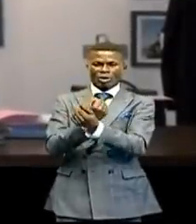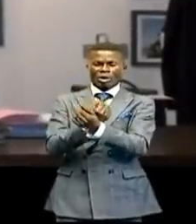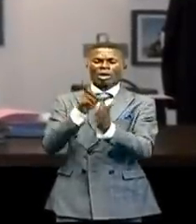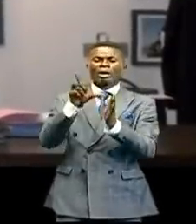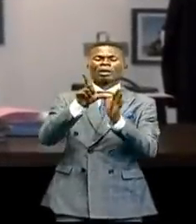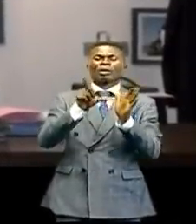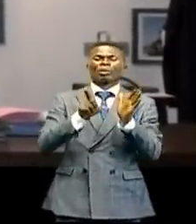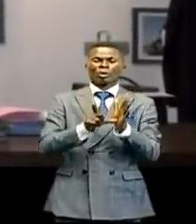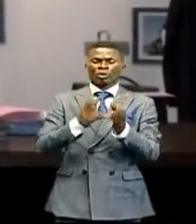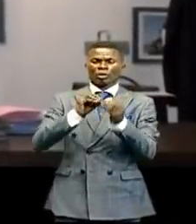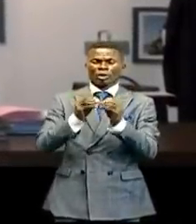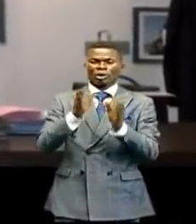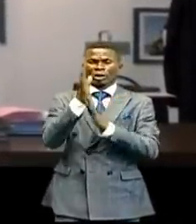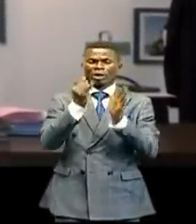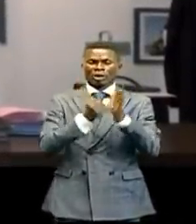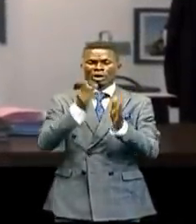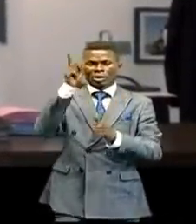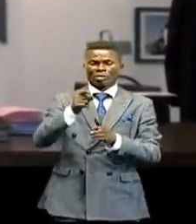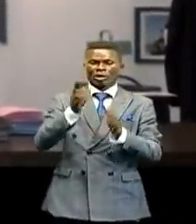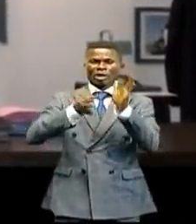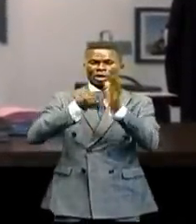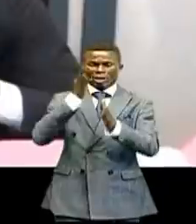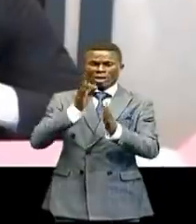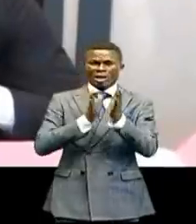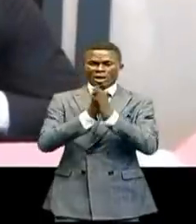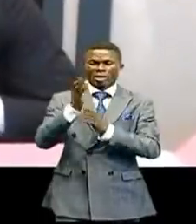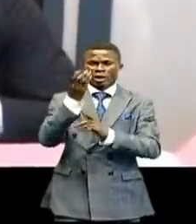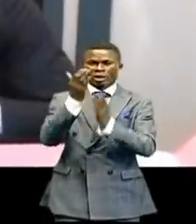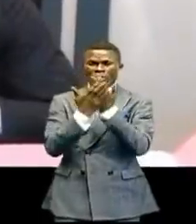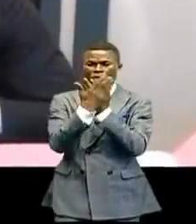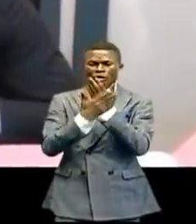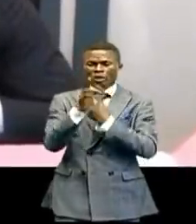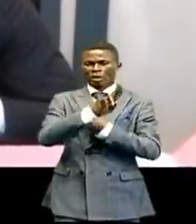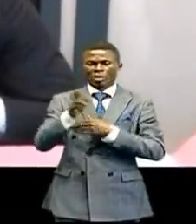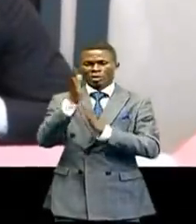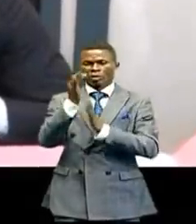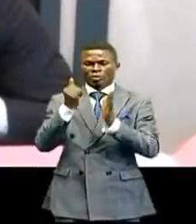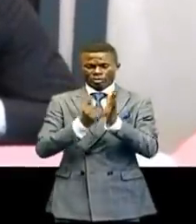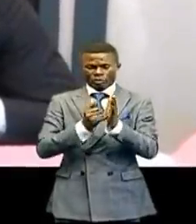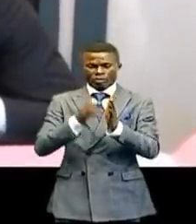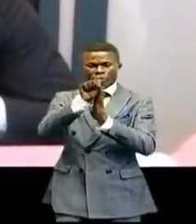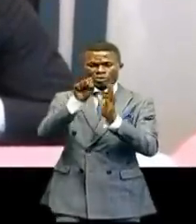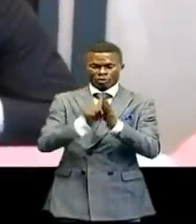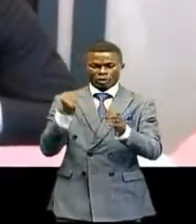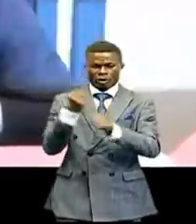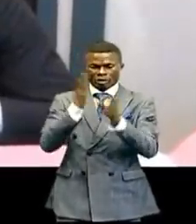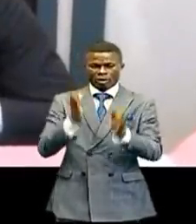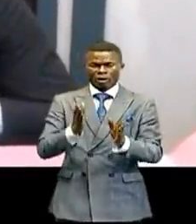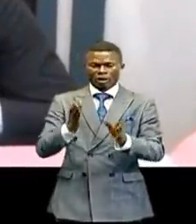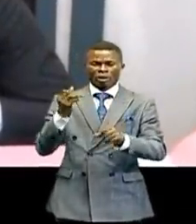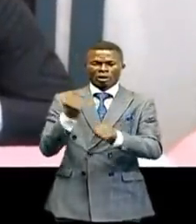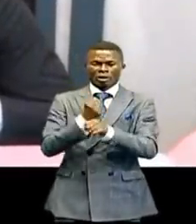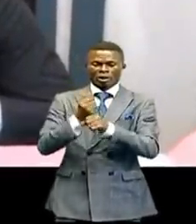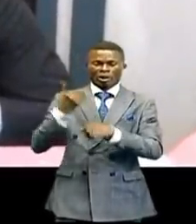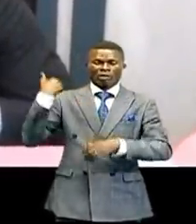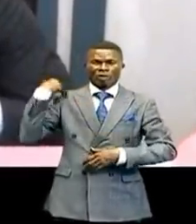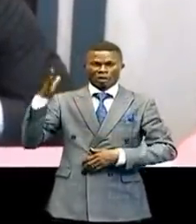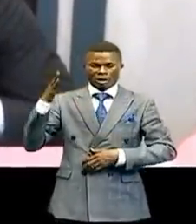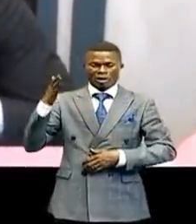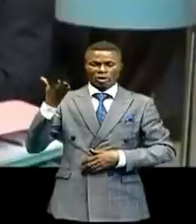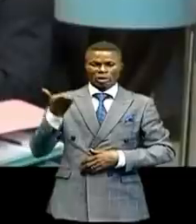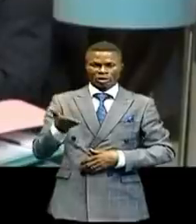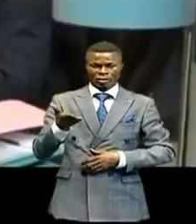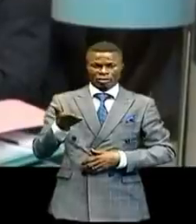loi numéro 16/013 du 15 juillet 2016 portant statut des agents et carrières de service public de